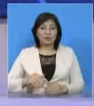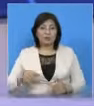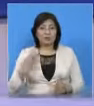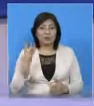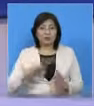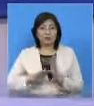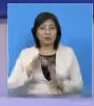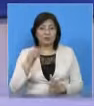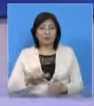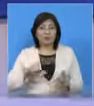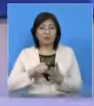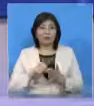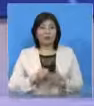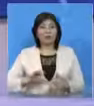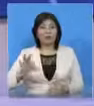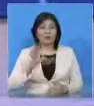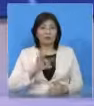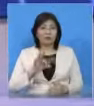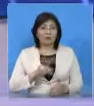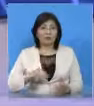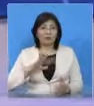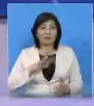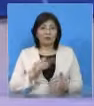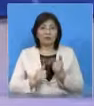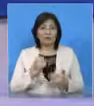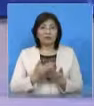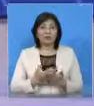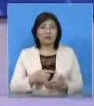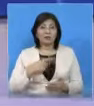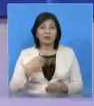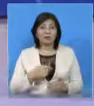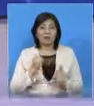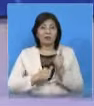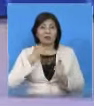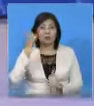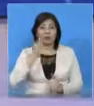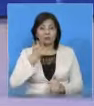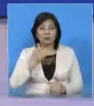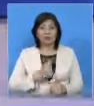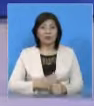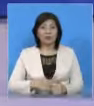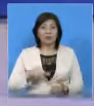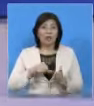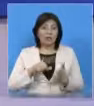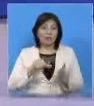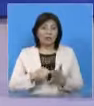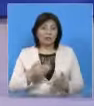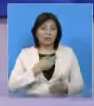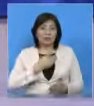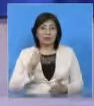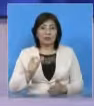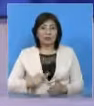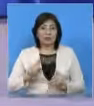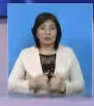были отобраны для участия в региональном этапе как отмечают организаторы из года в год востребована соревнование растет а дети все